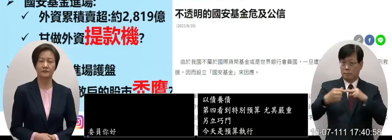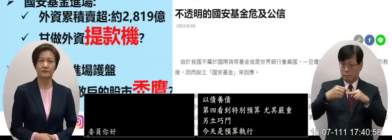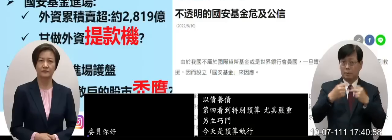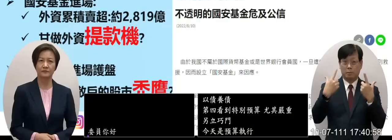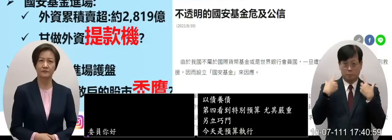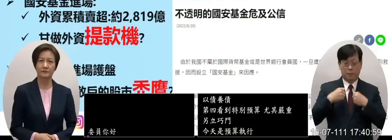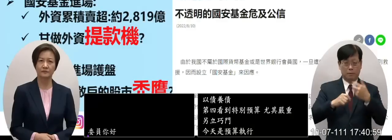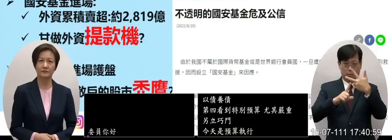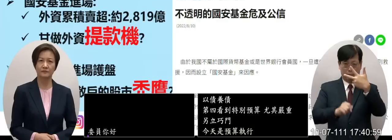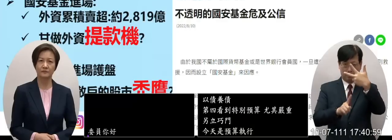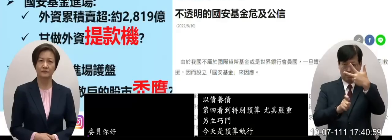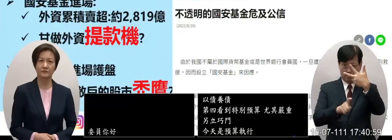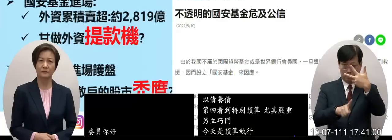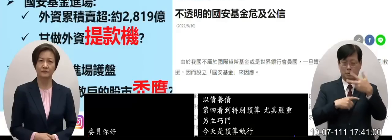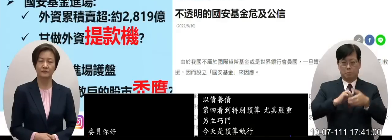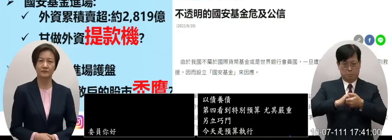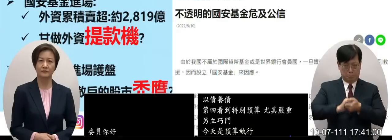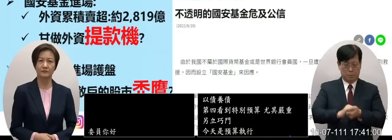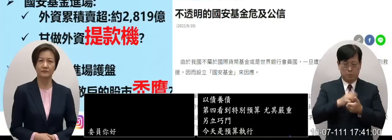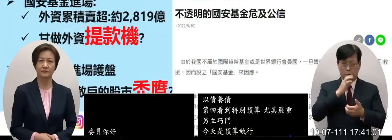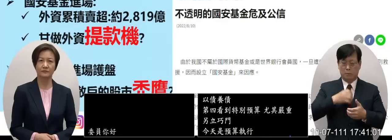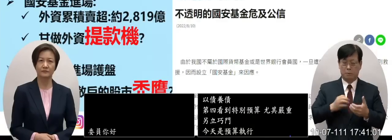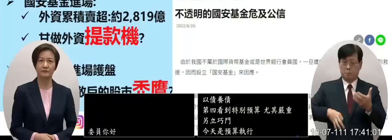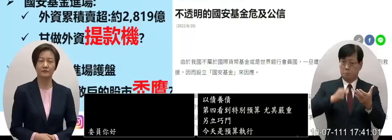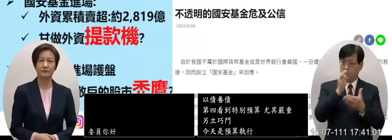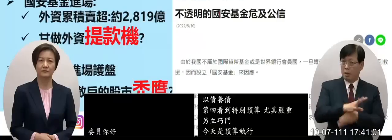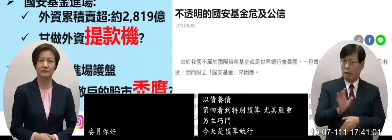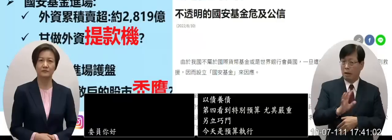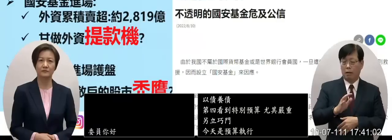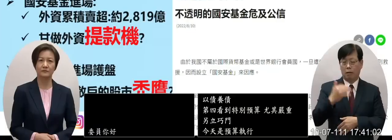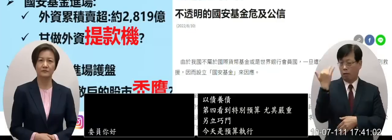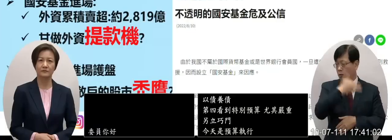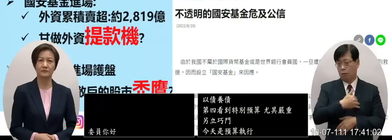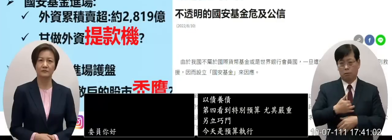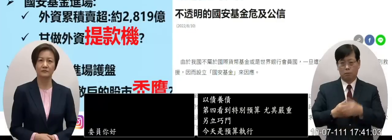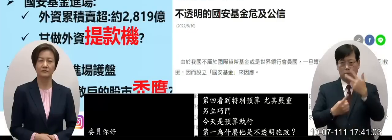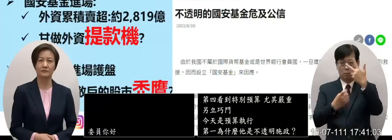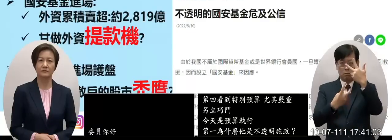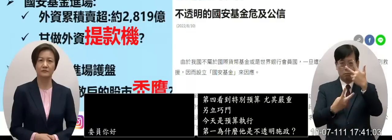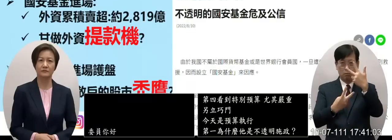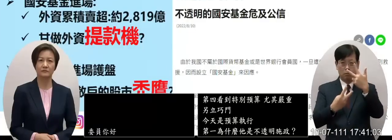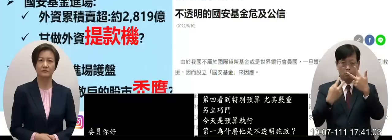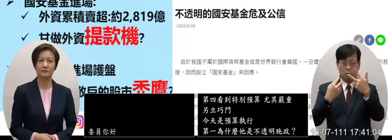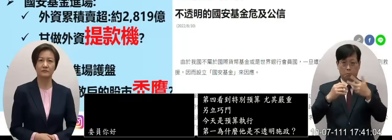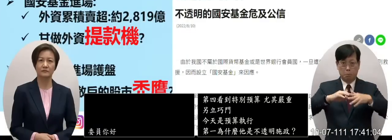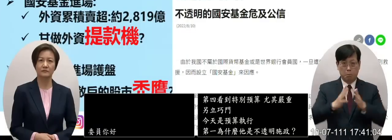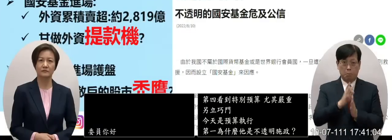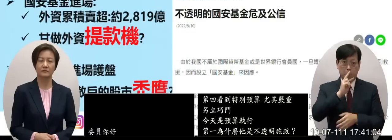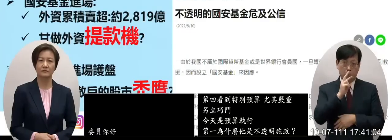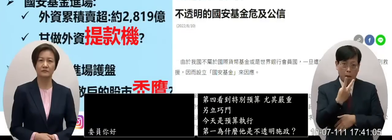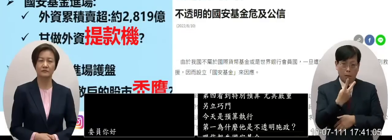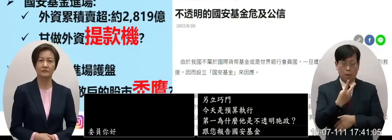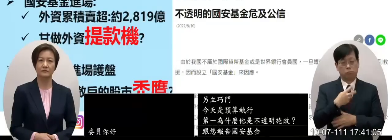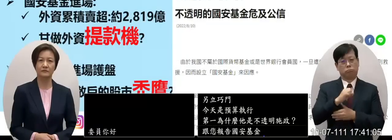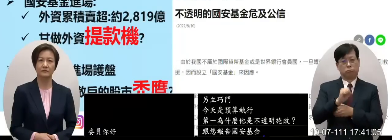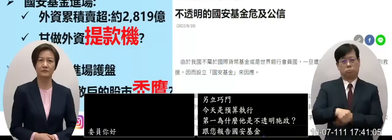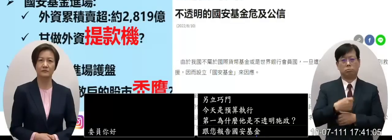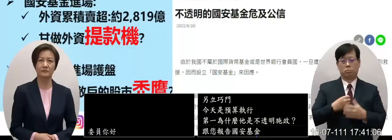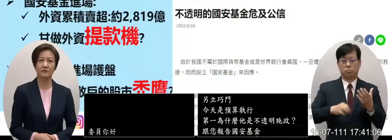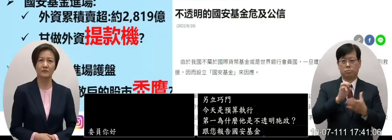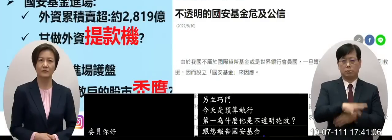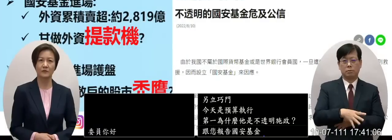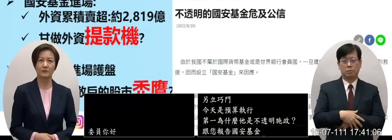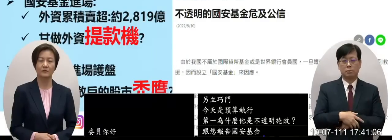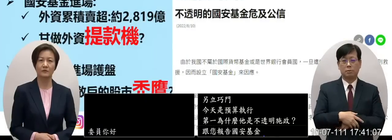原来在7月11号的时候决定不要进场，马上7月12号呢峰回路转，临时就决定要进